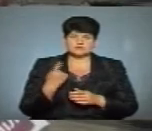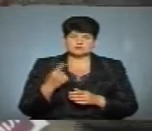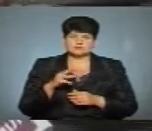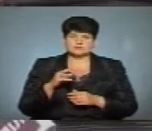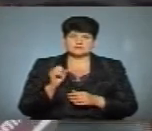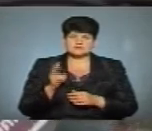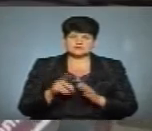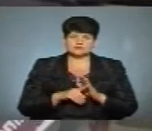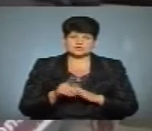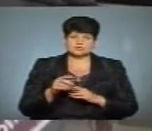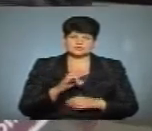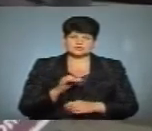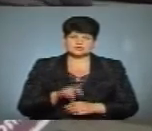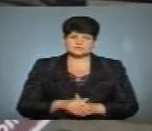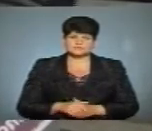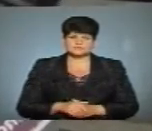січня.